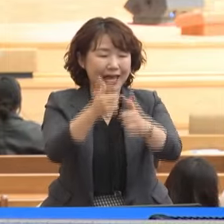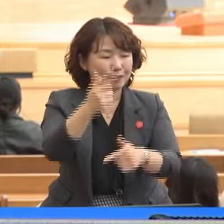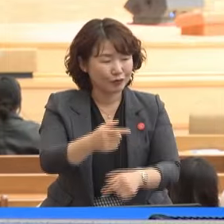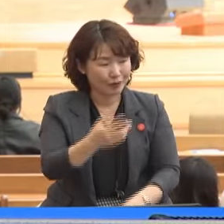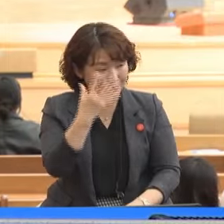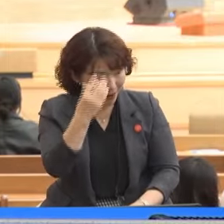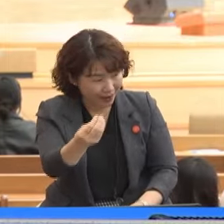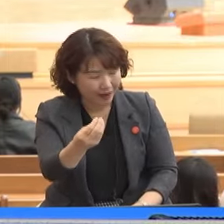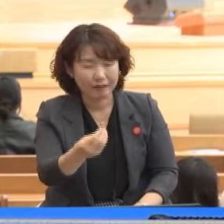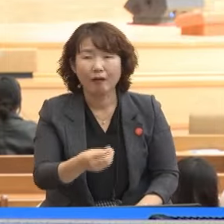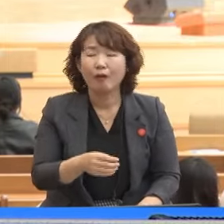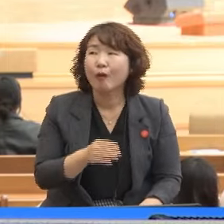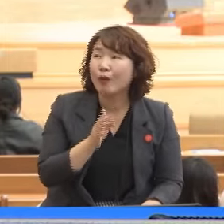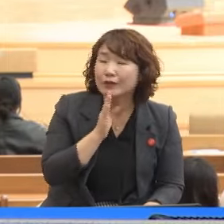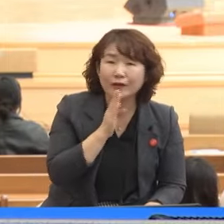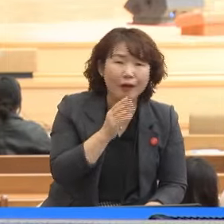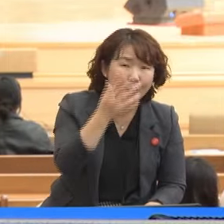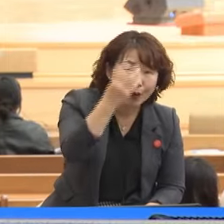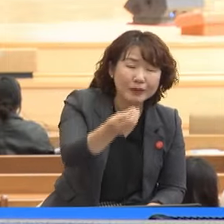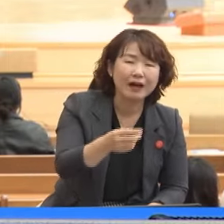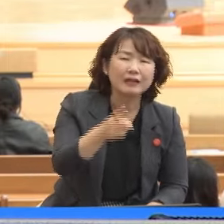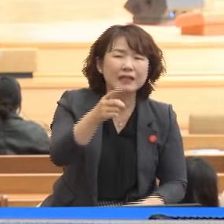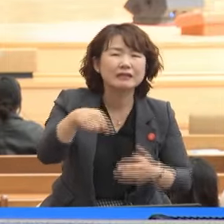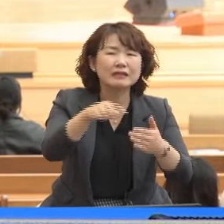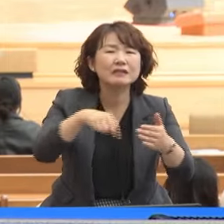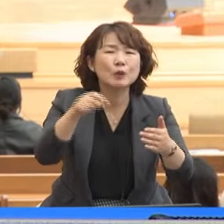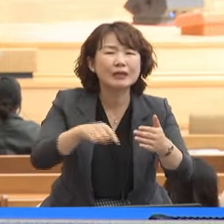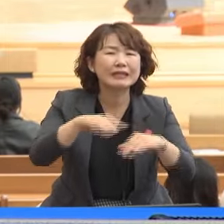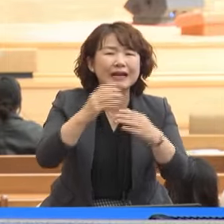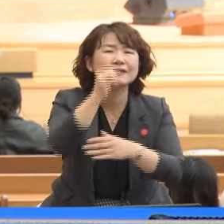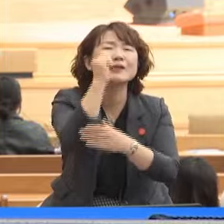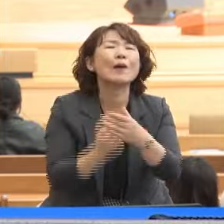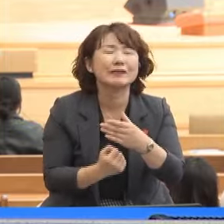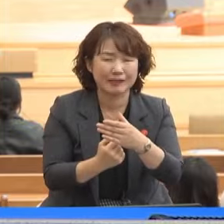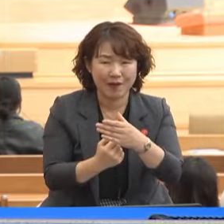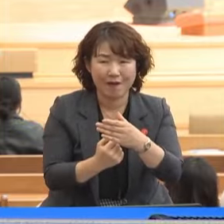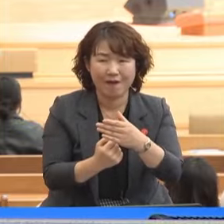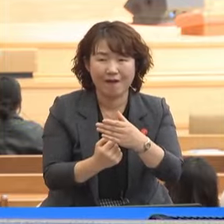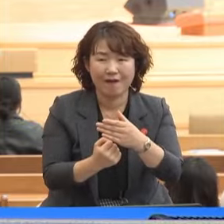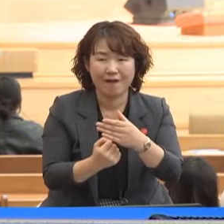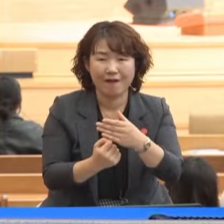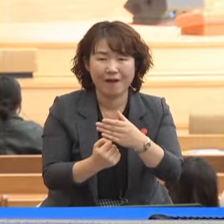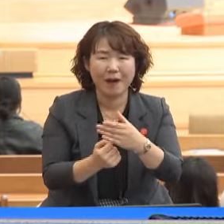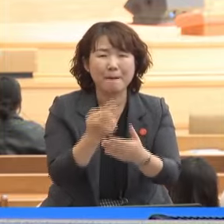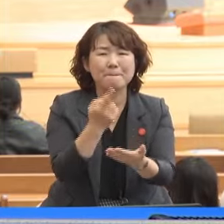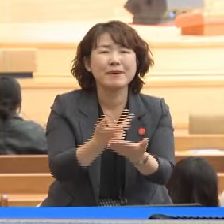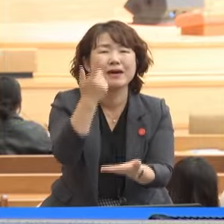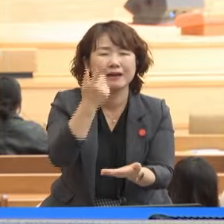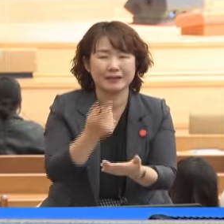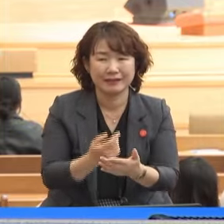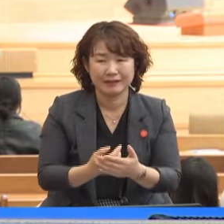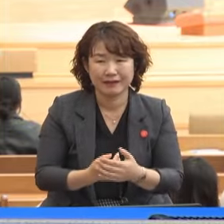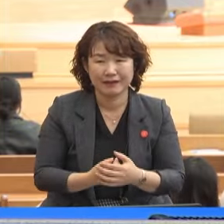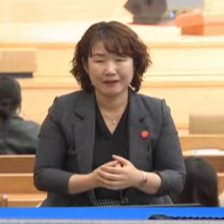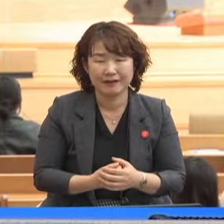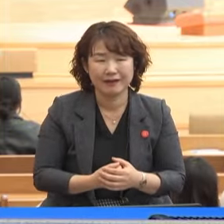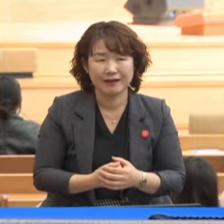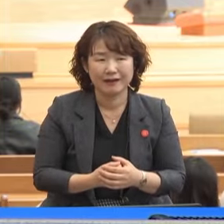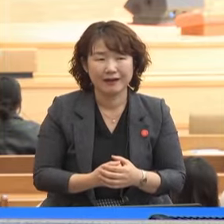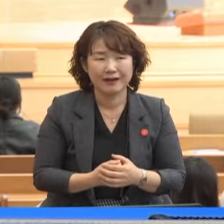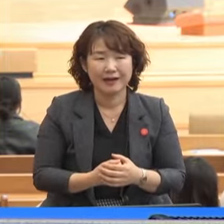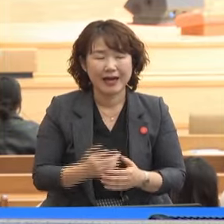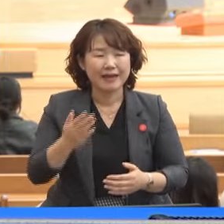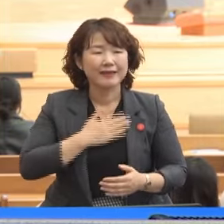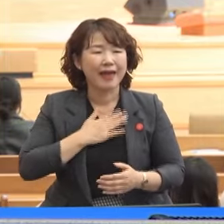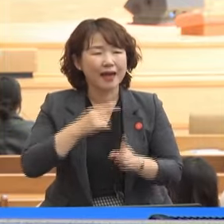보입니다. 근데 저 속이 다 썩었어. 비어있어. 나의